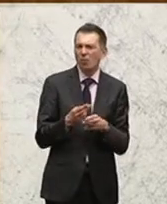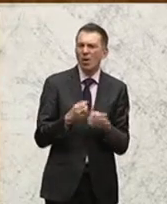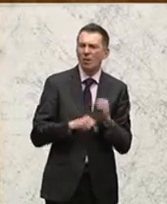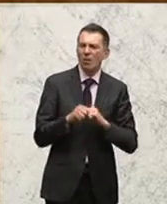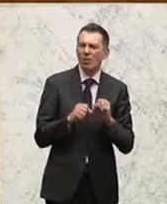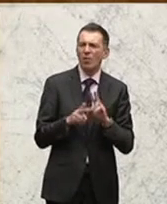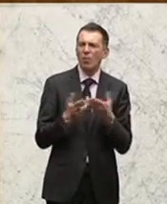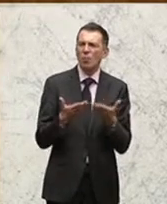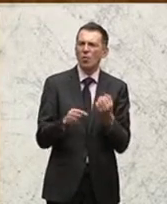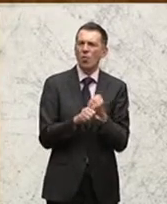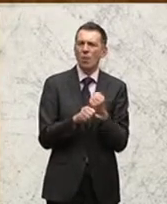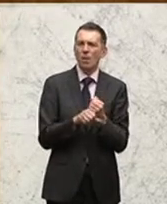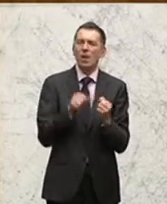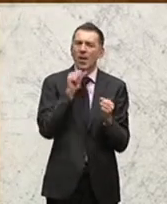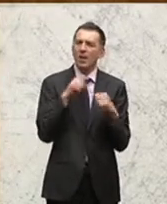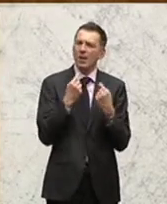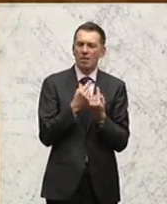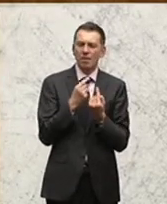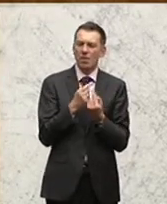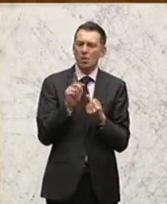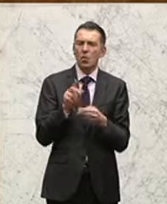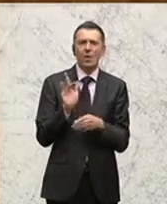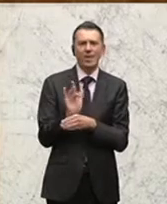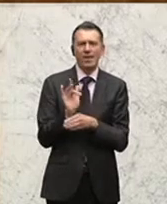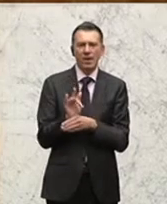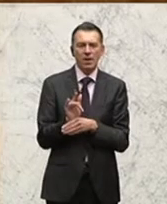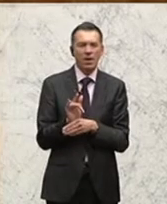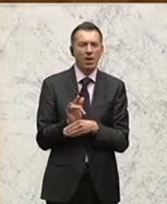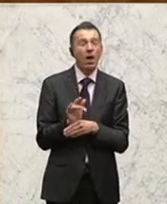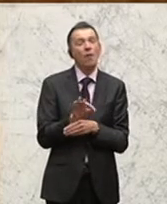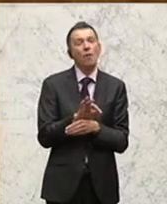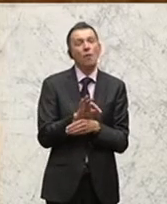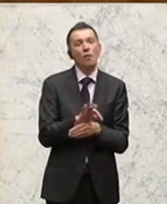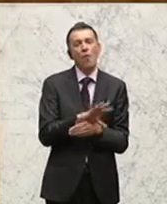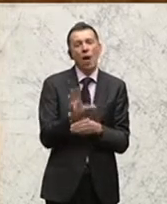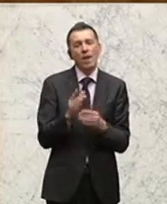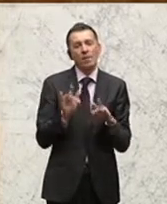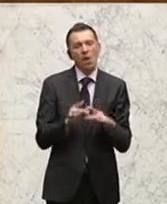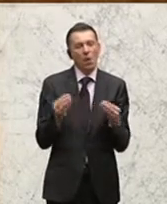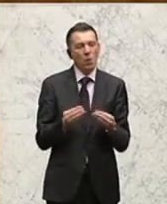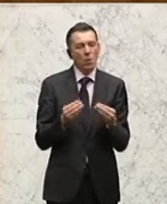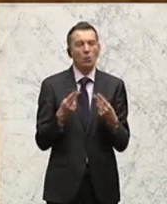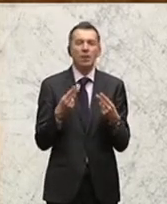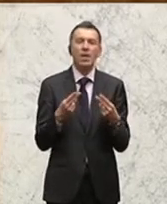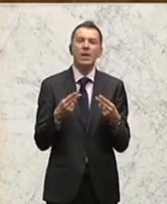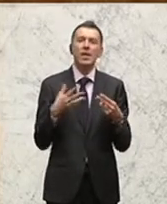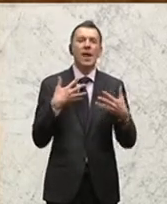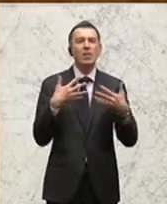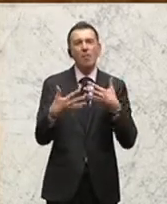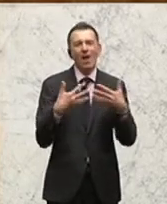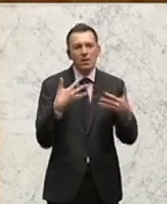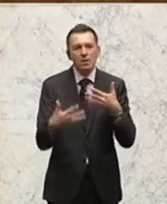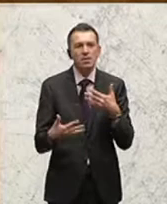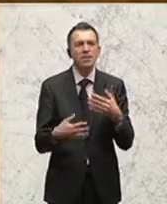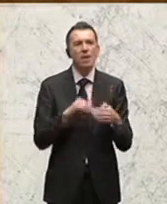aber es liegt nicht an uns hier, glaube ich, Kritik zu üben. Es gibt für alles immer Gründe. Wichtig ist, glaube ich, nur die Transparenz, dass wir